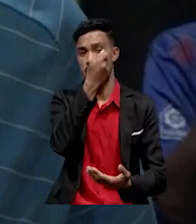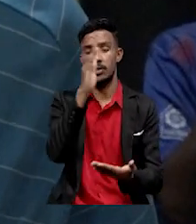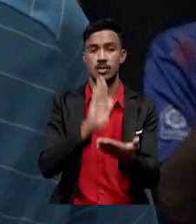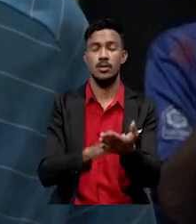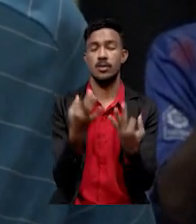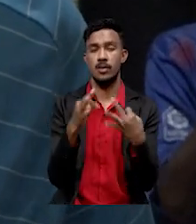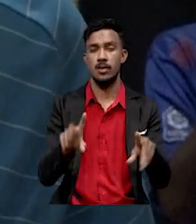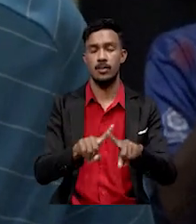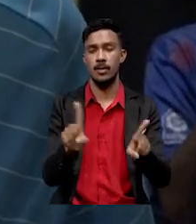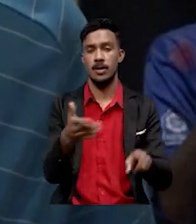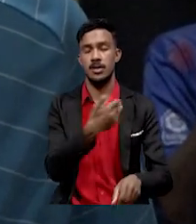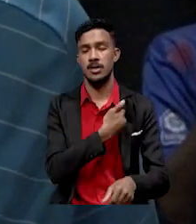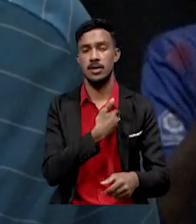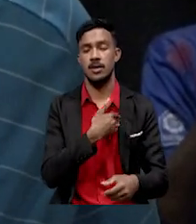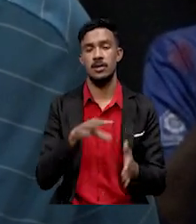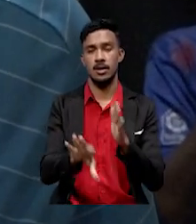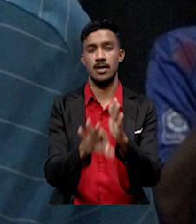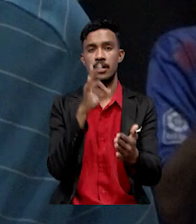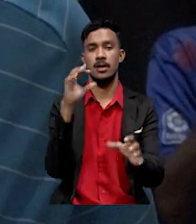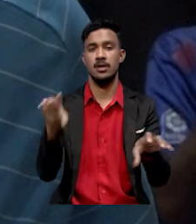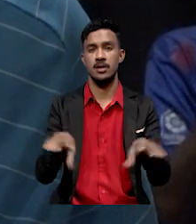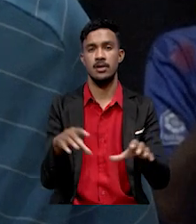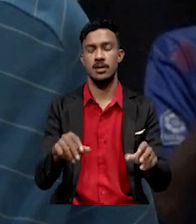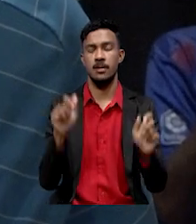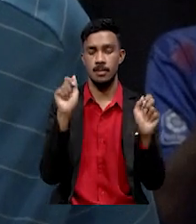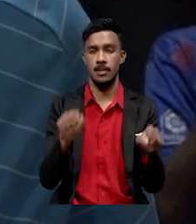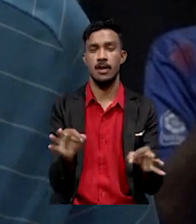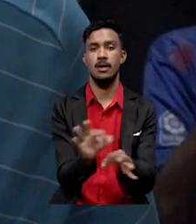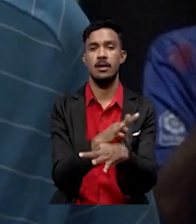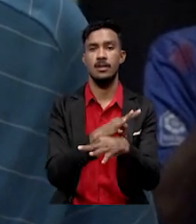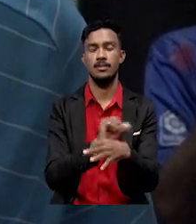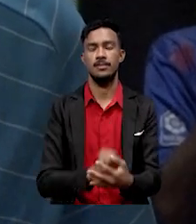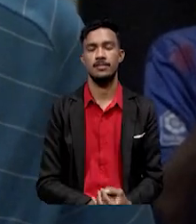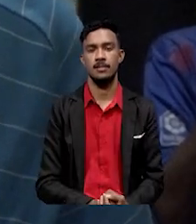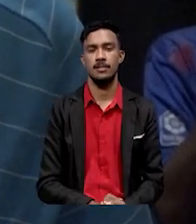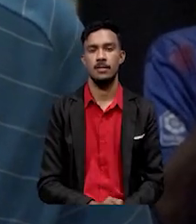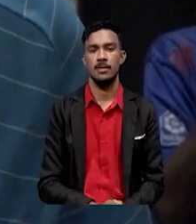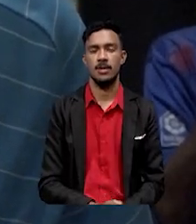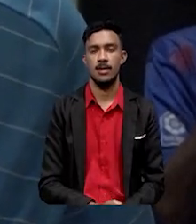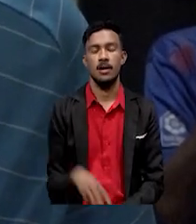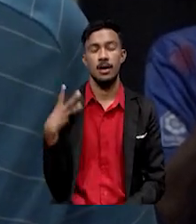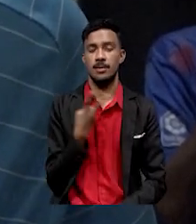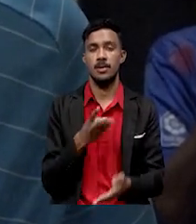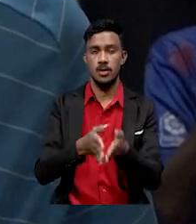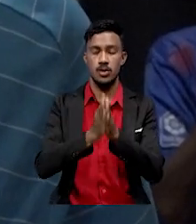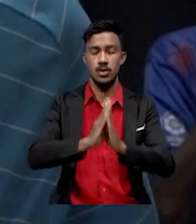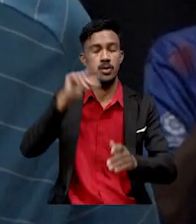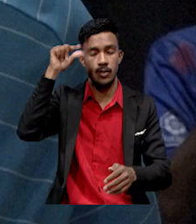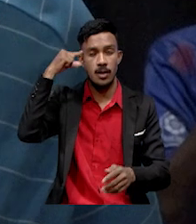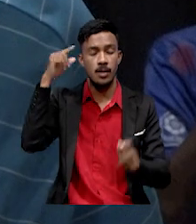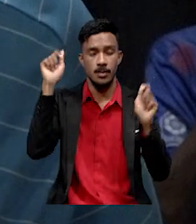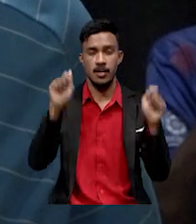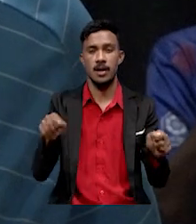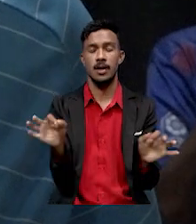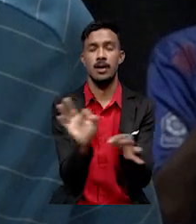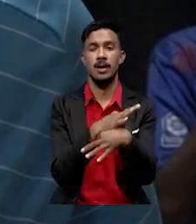as sidau ketan servisu. Ini anu sebagai governor sebelah karik bela hadiah